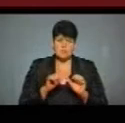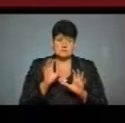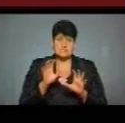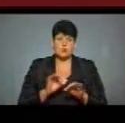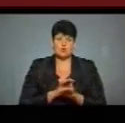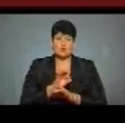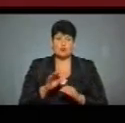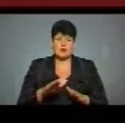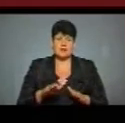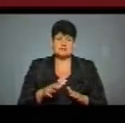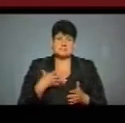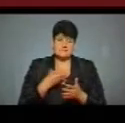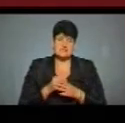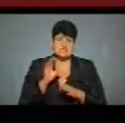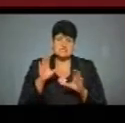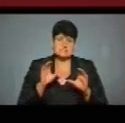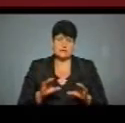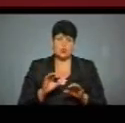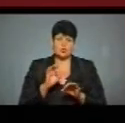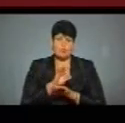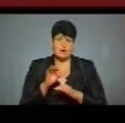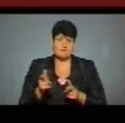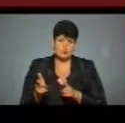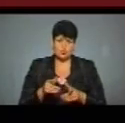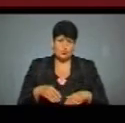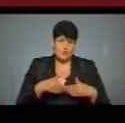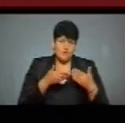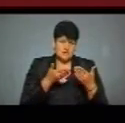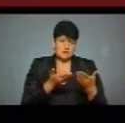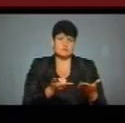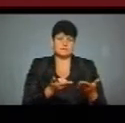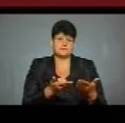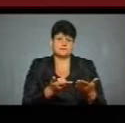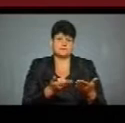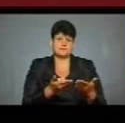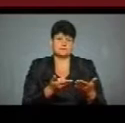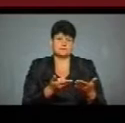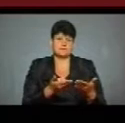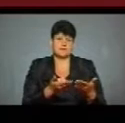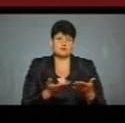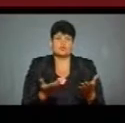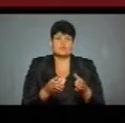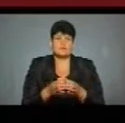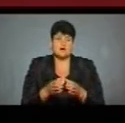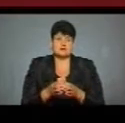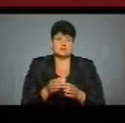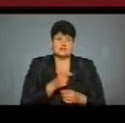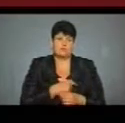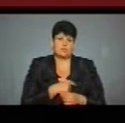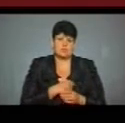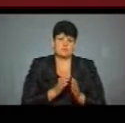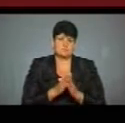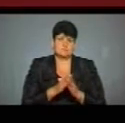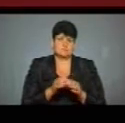законопроект, скажімо, ну не якийсь, а свій законопроект готувати і виносити через якусь фракцію чи через депутатів.